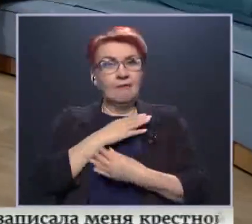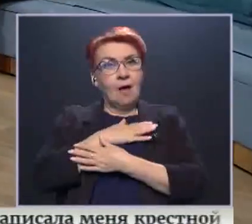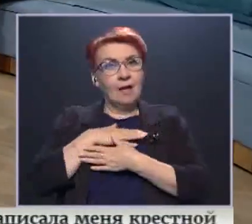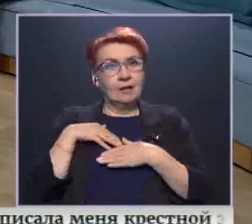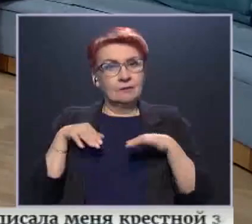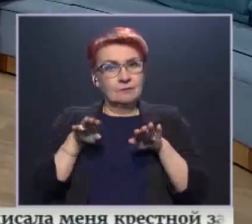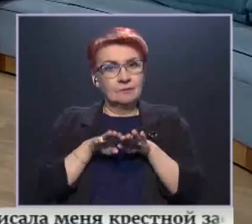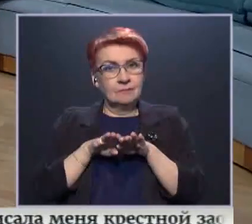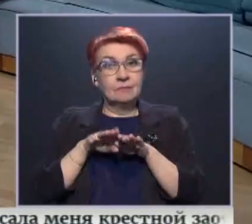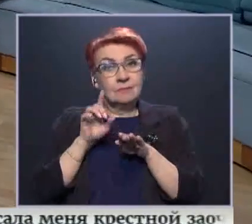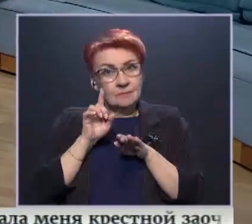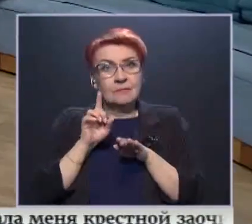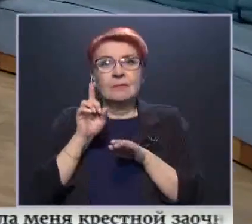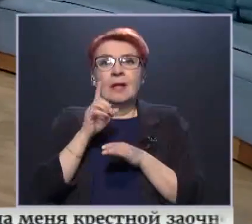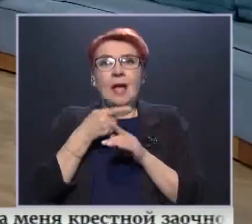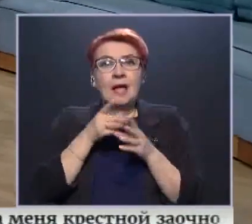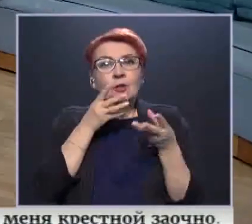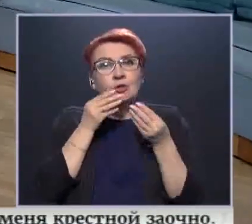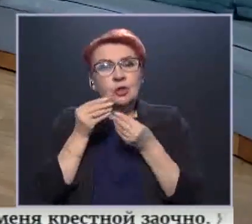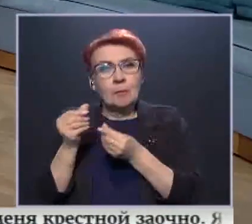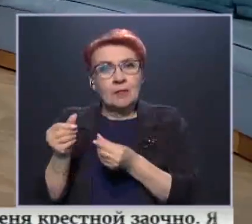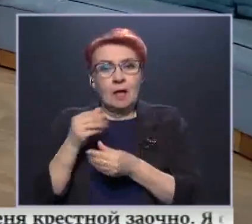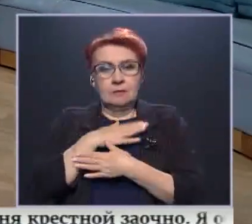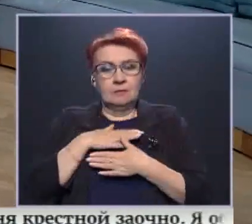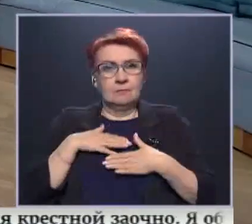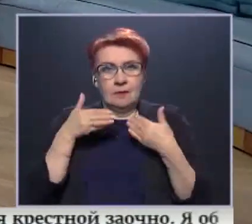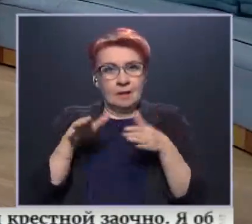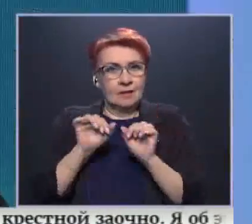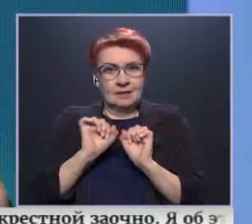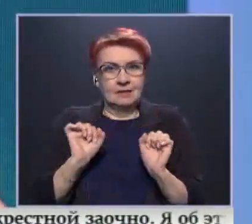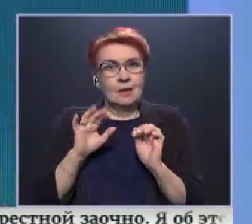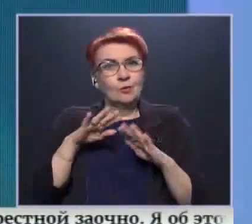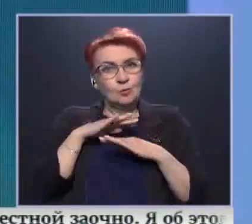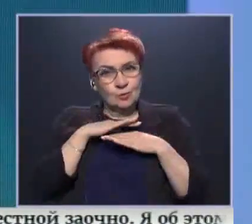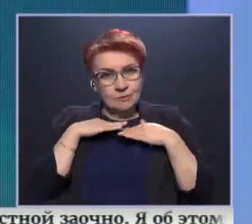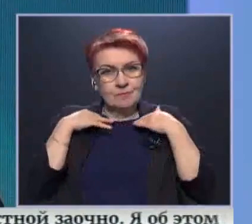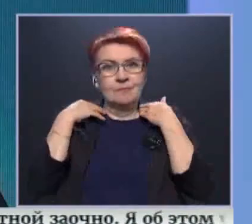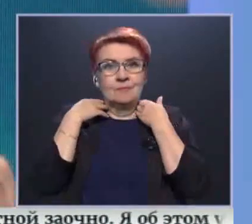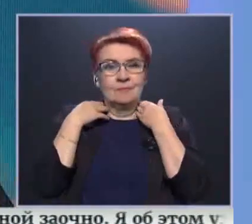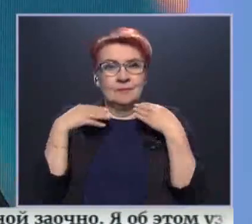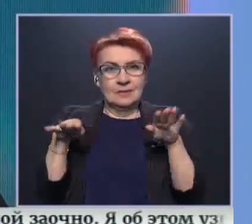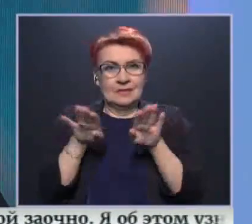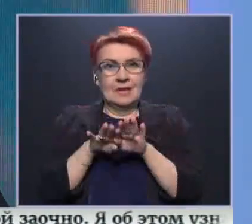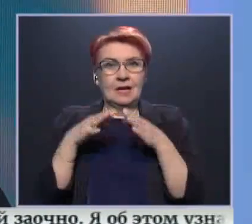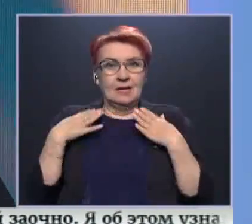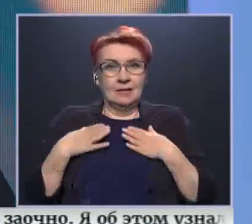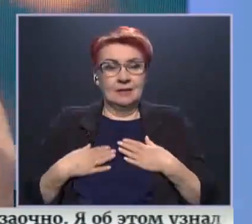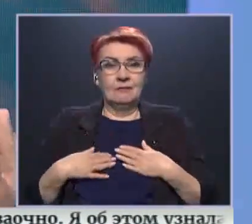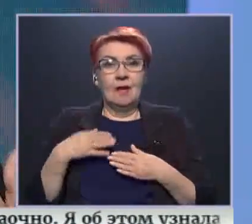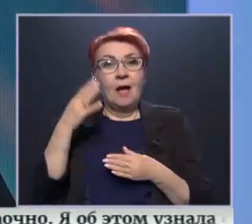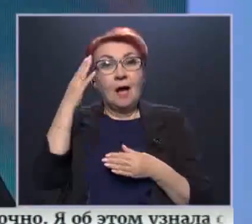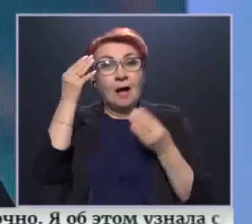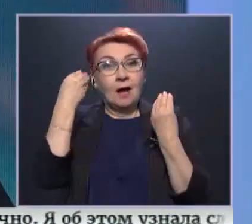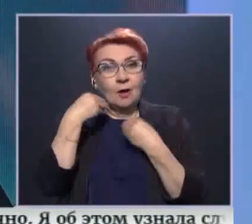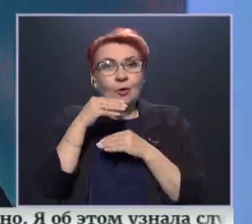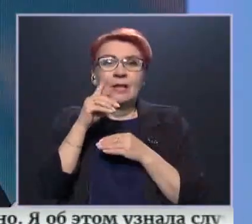Это соблазн с открытыми частями тела для окружающих. А покрыть свою голову – это знак